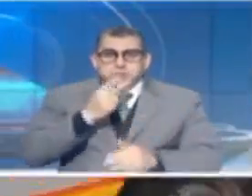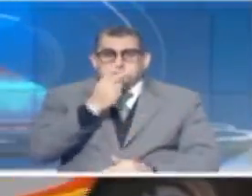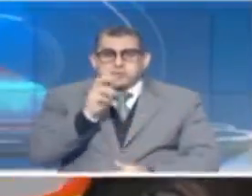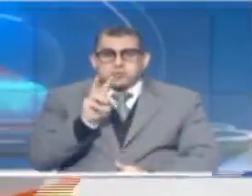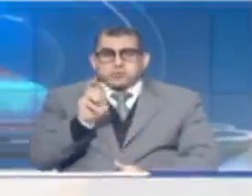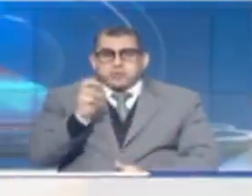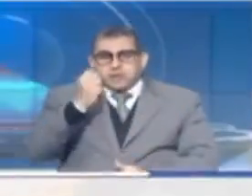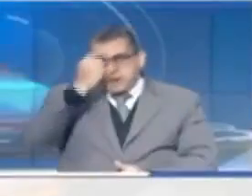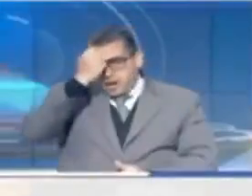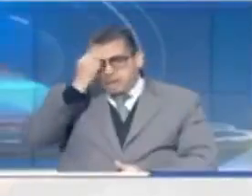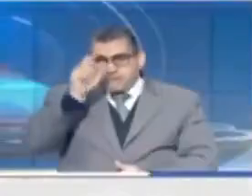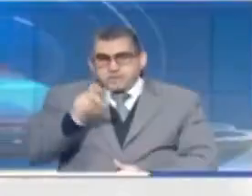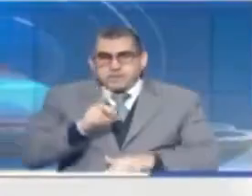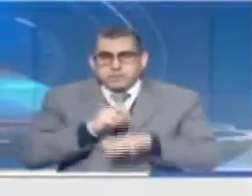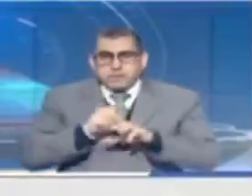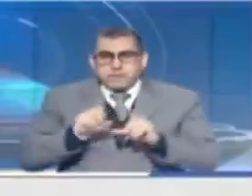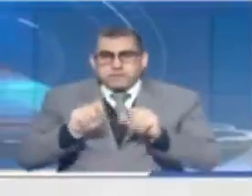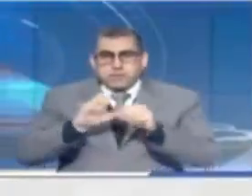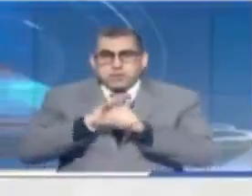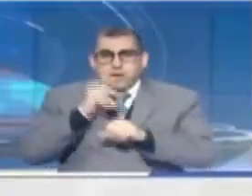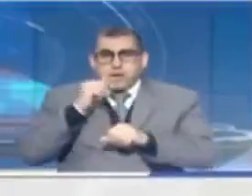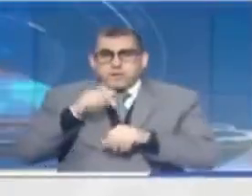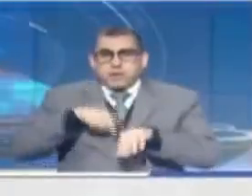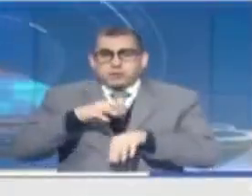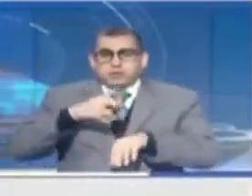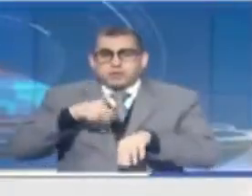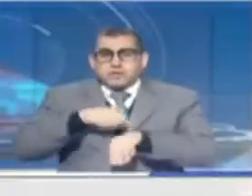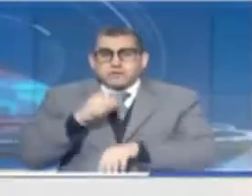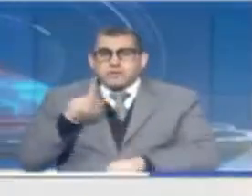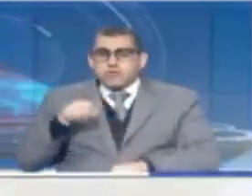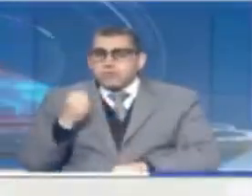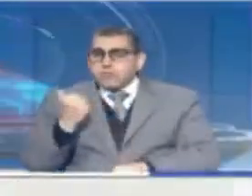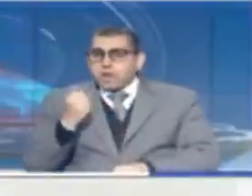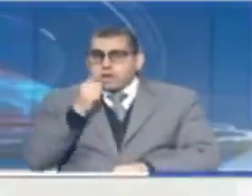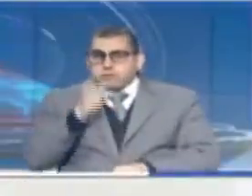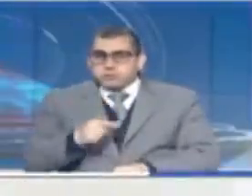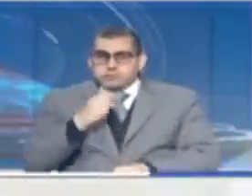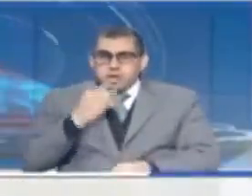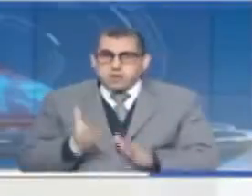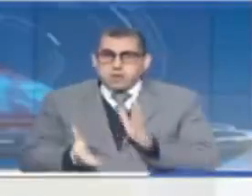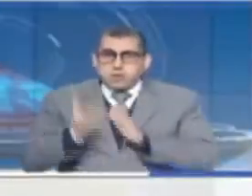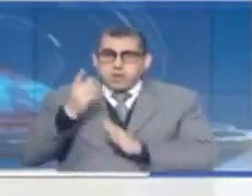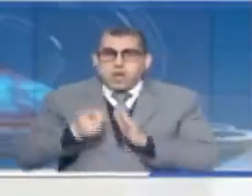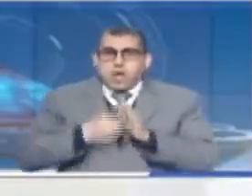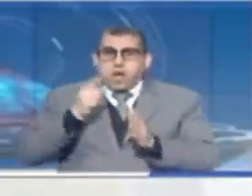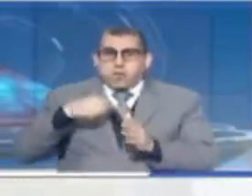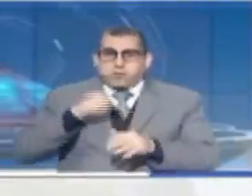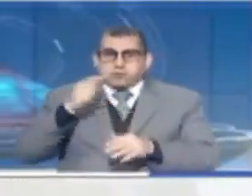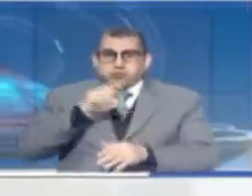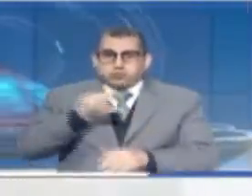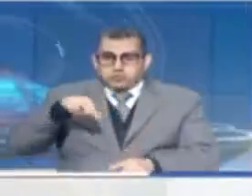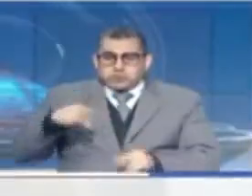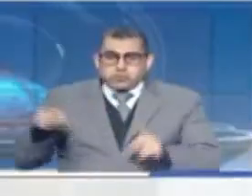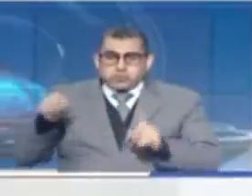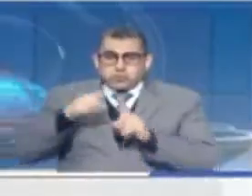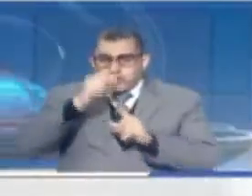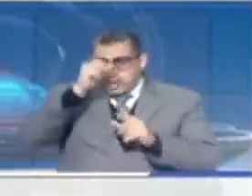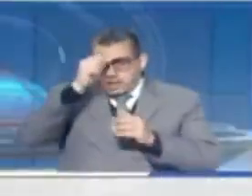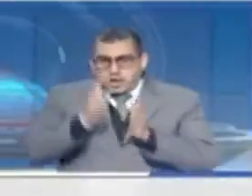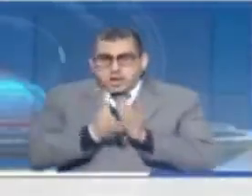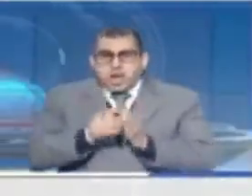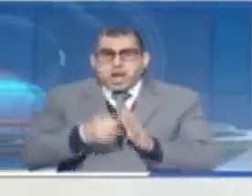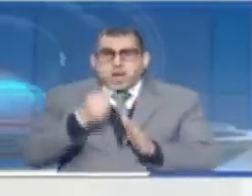270 ألف إصابة جديدة بفيروس كورونا خلال 24 ساعة الماضية، وهي أعلى حصيلة يومية منذ 8 أشهر،